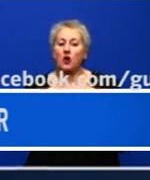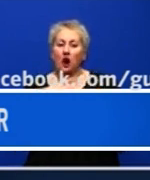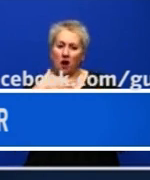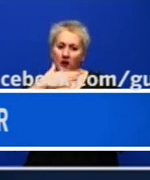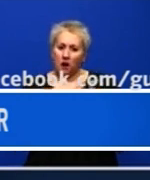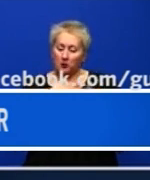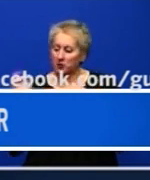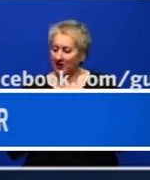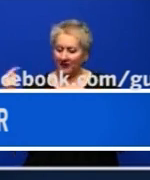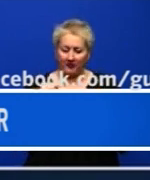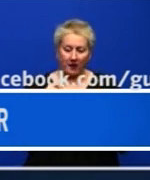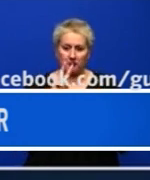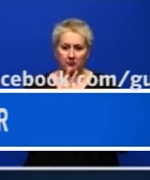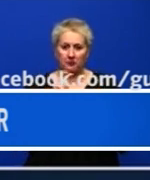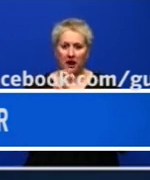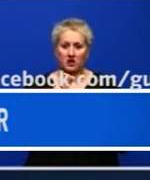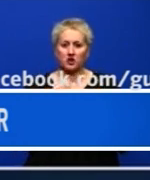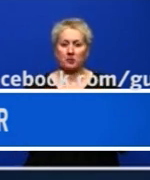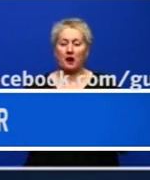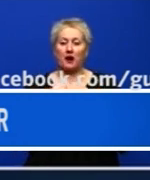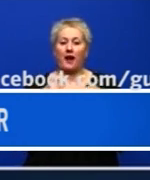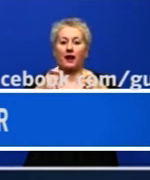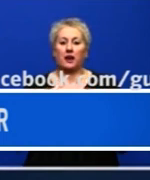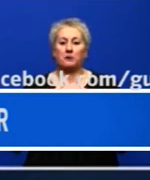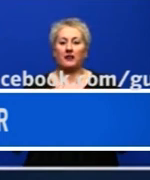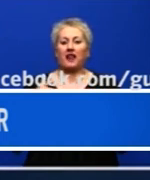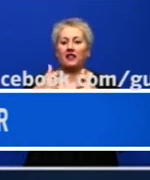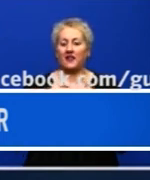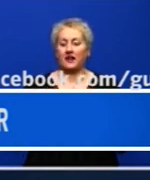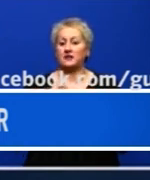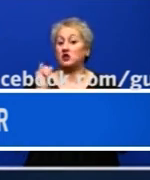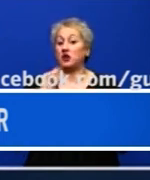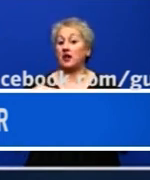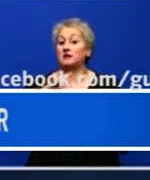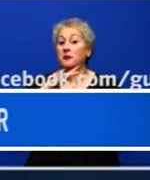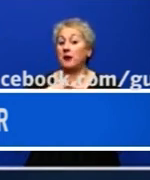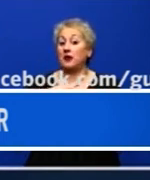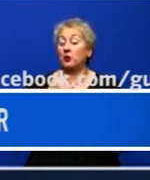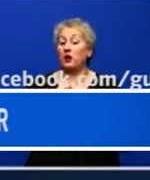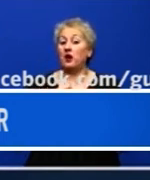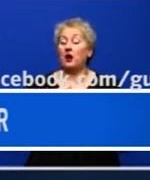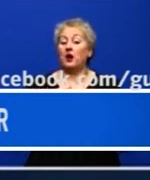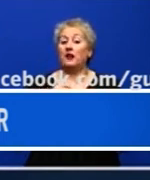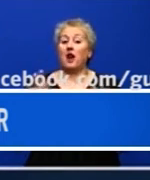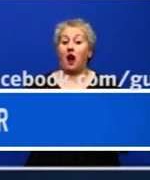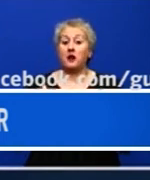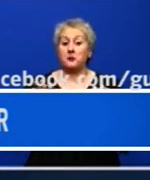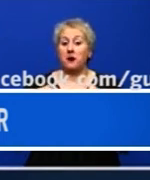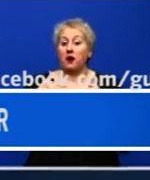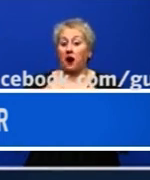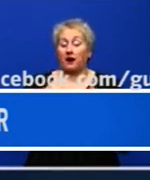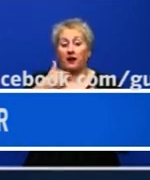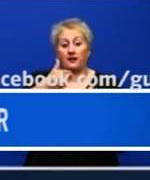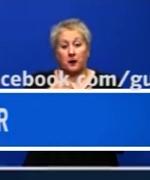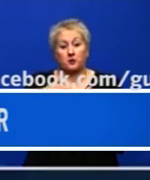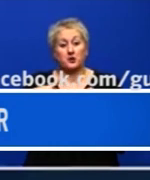să participe în această echipă de intervenție și cine este medicul veterinar împuternicit care are dreptul